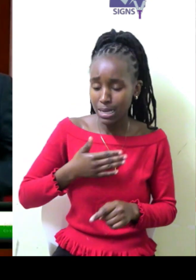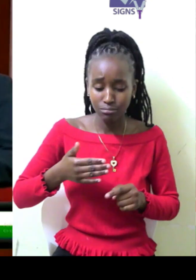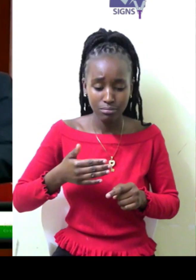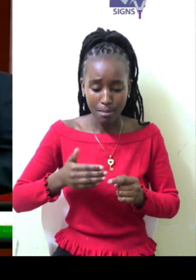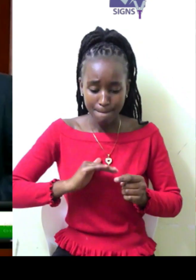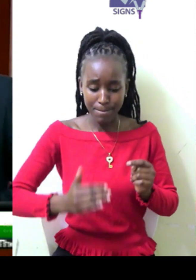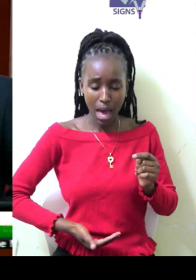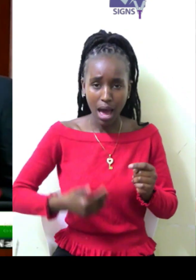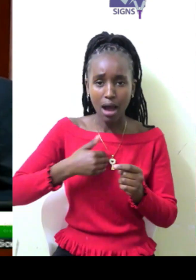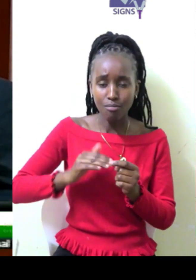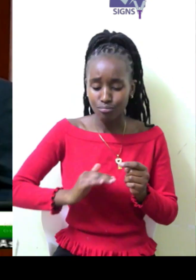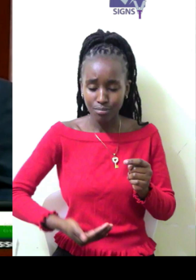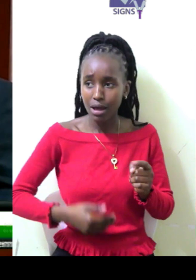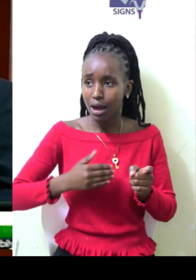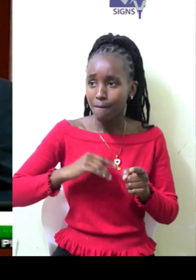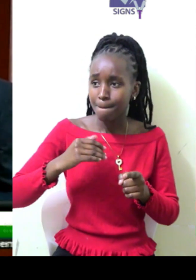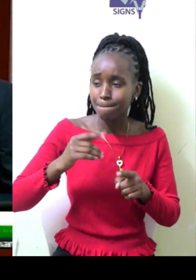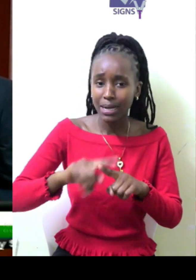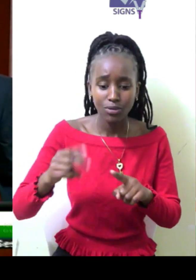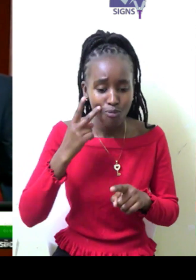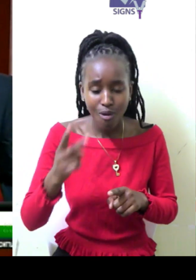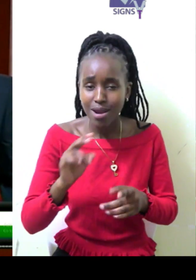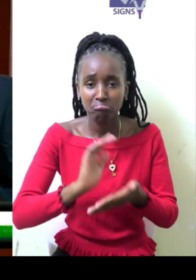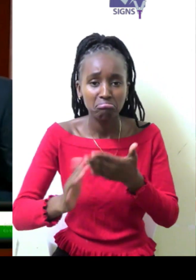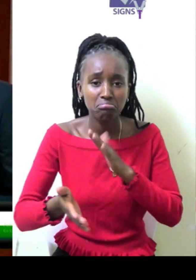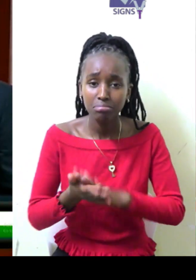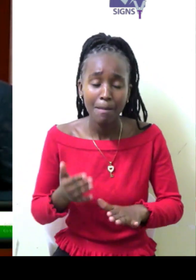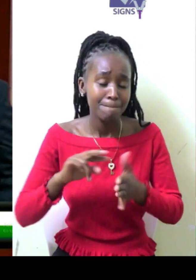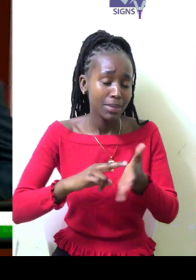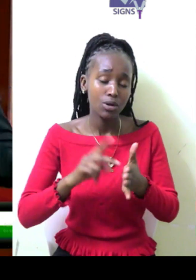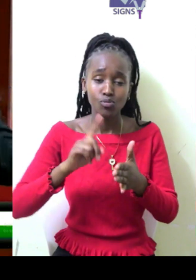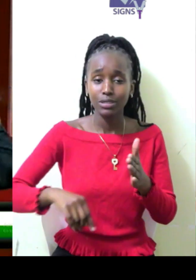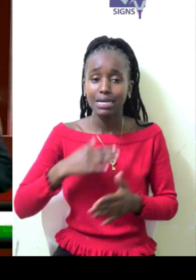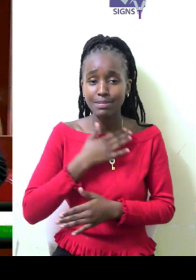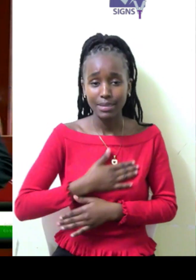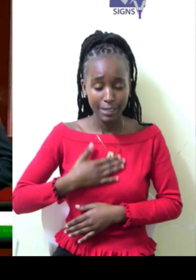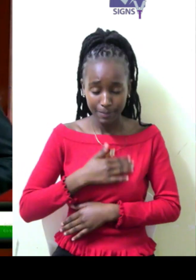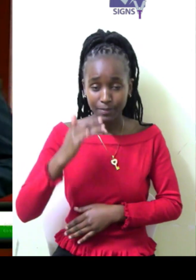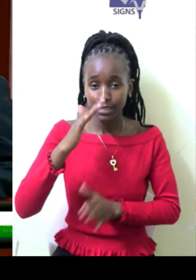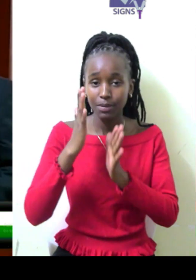ni kuhadaiwa. Kwa hivyo Bwana Spika, ile tunasema ni kwamba serikali